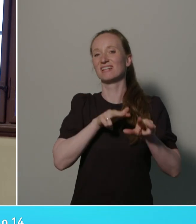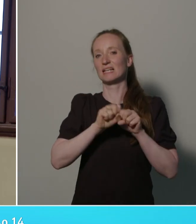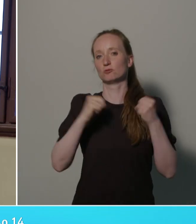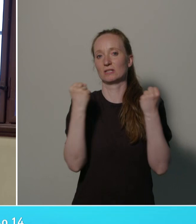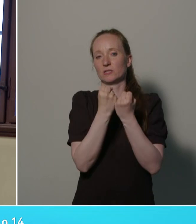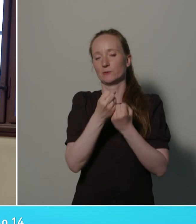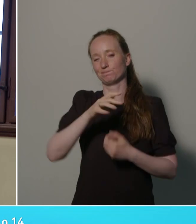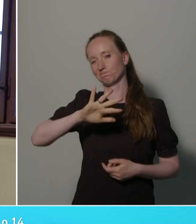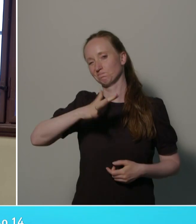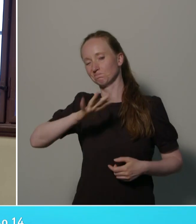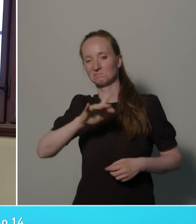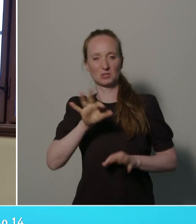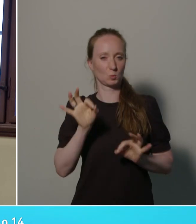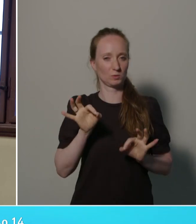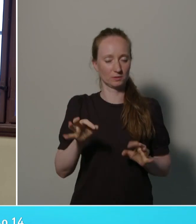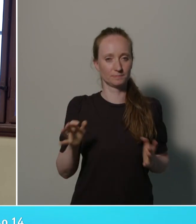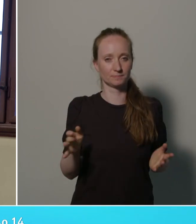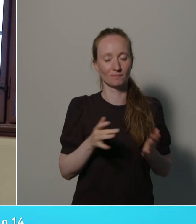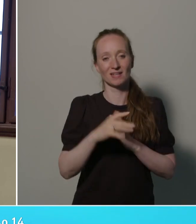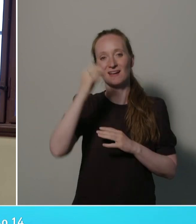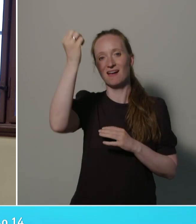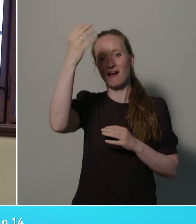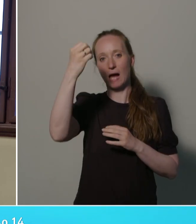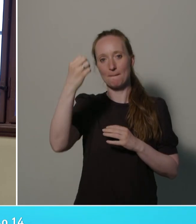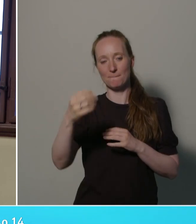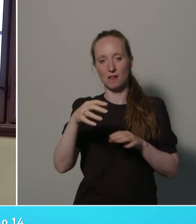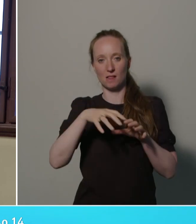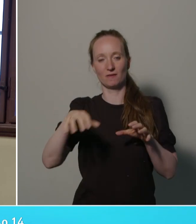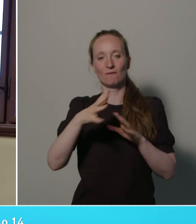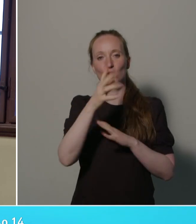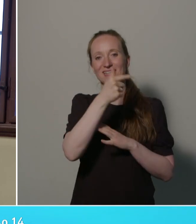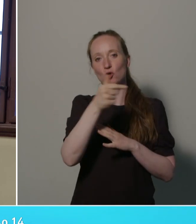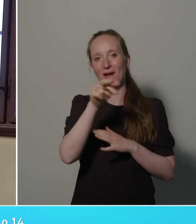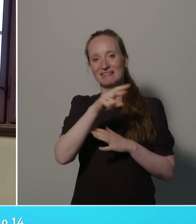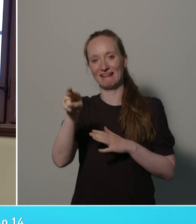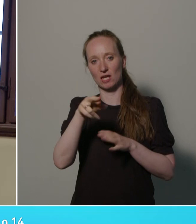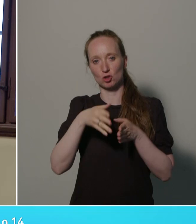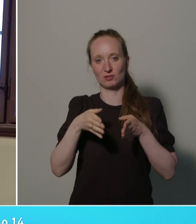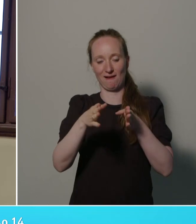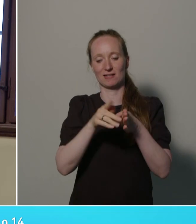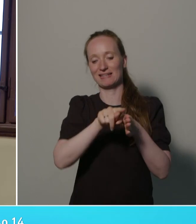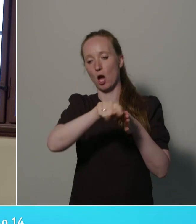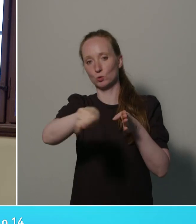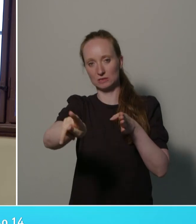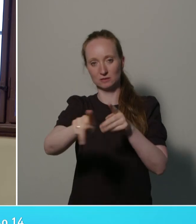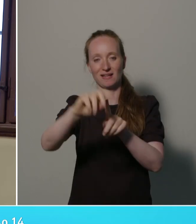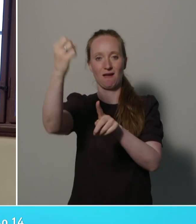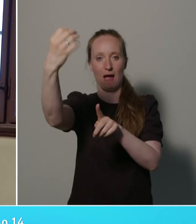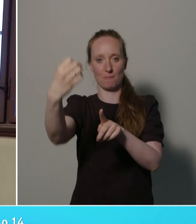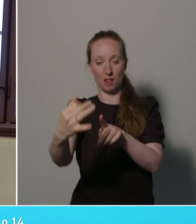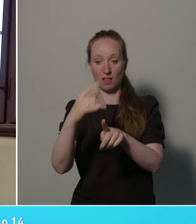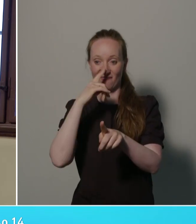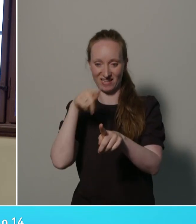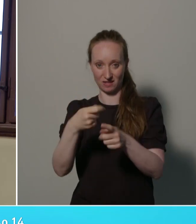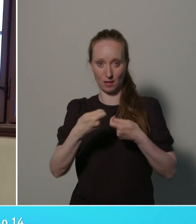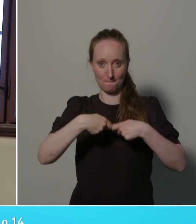Verkehrssituation. Die Ampelanlage an der Ausfahrt der Theobald-Renner-Straße wird nach Abschluss der Baumaßnahmen